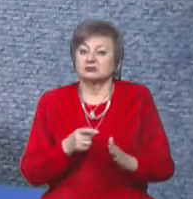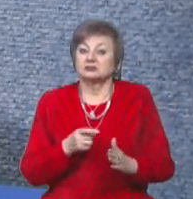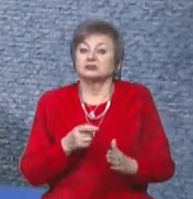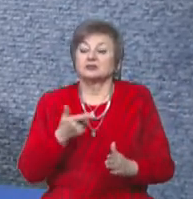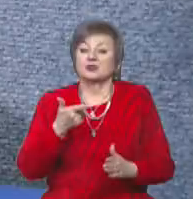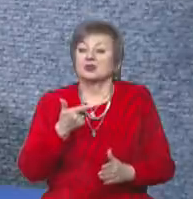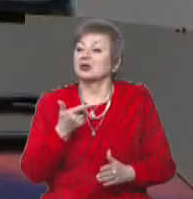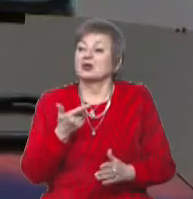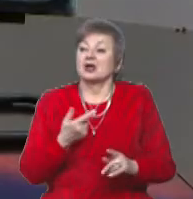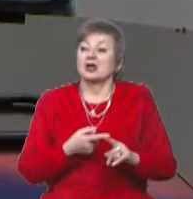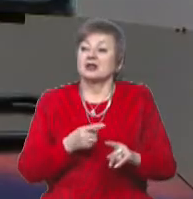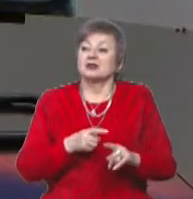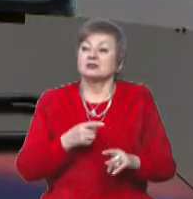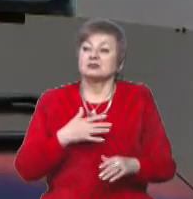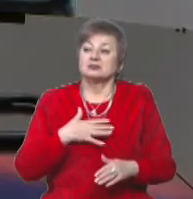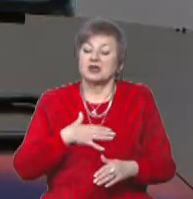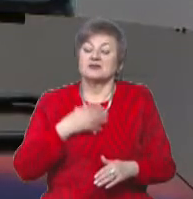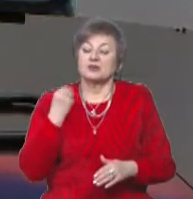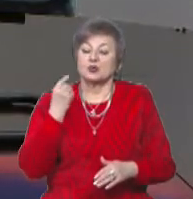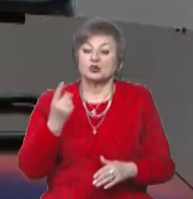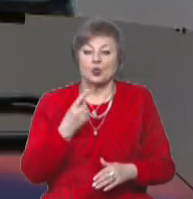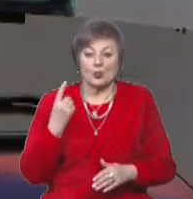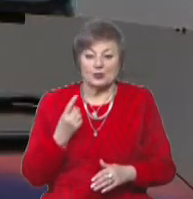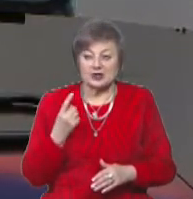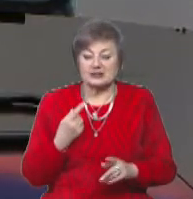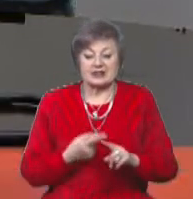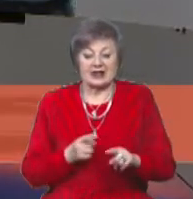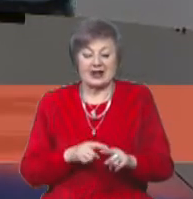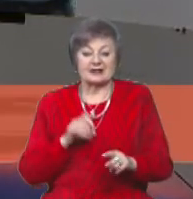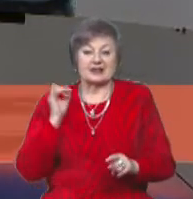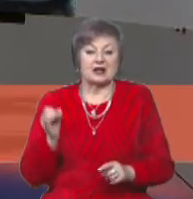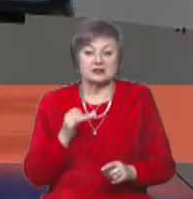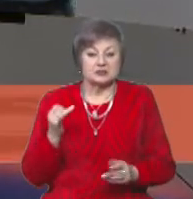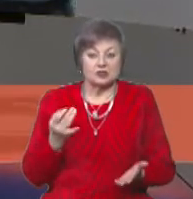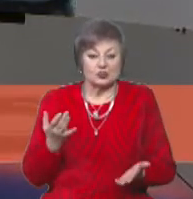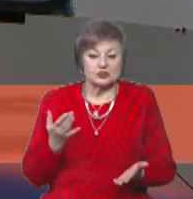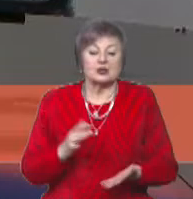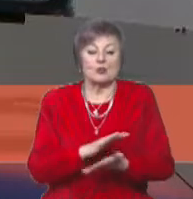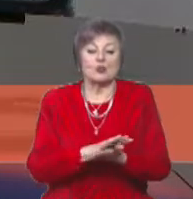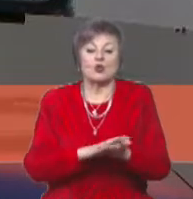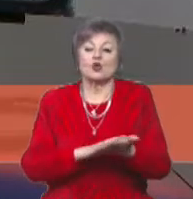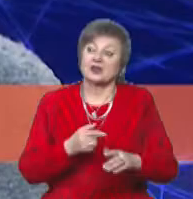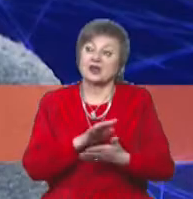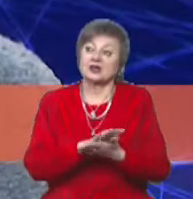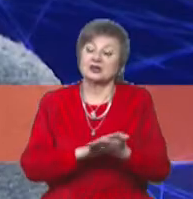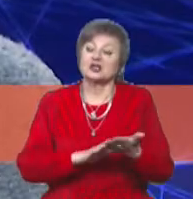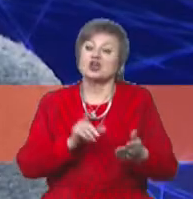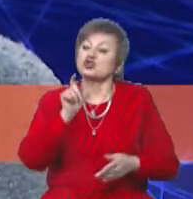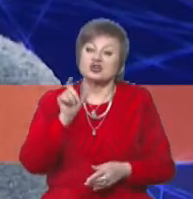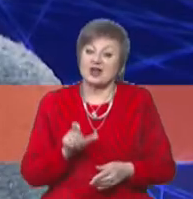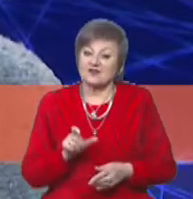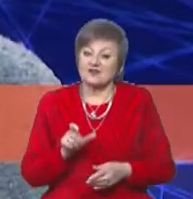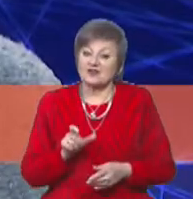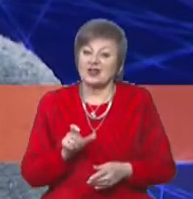Георгіївському. У нас тут в Запорізькій області, і ця історія, вона пишеться, вона продовжується і пишеться зараз. З чого